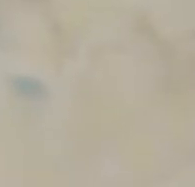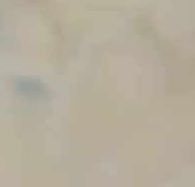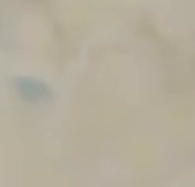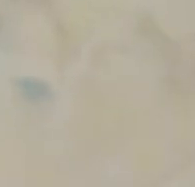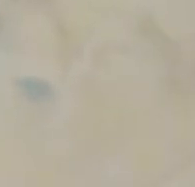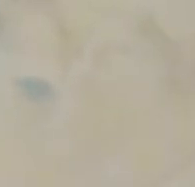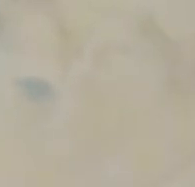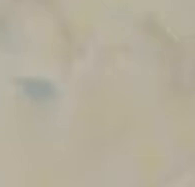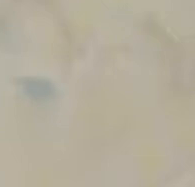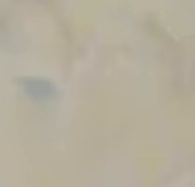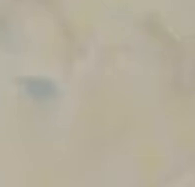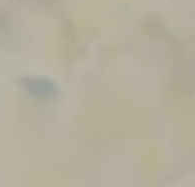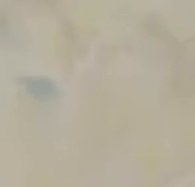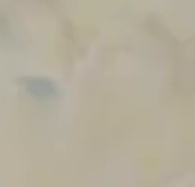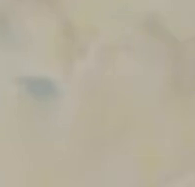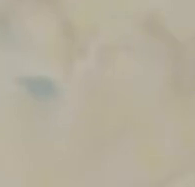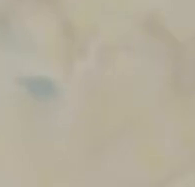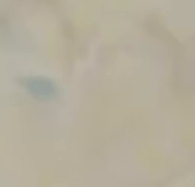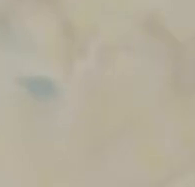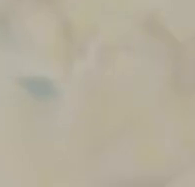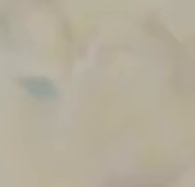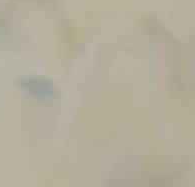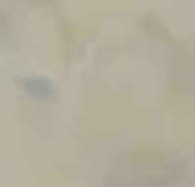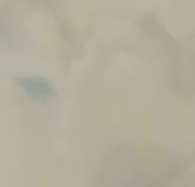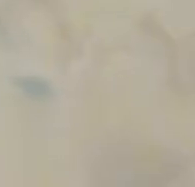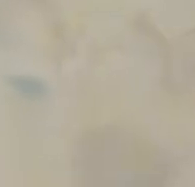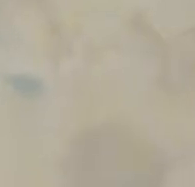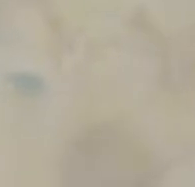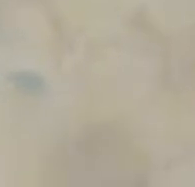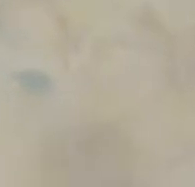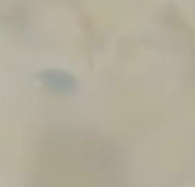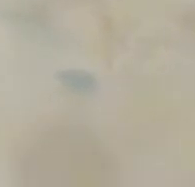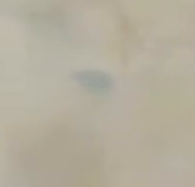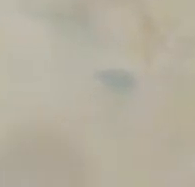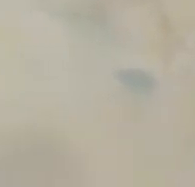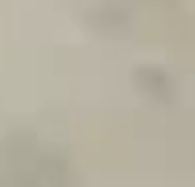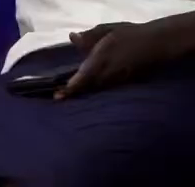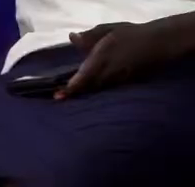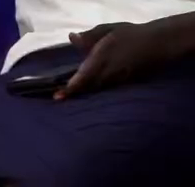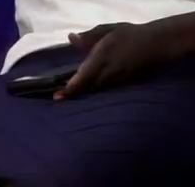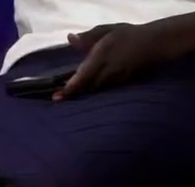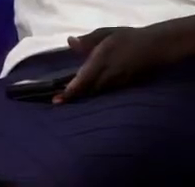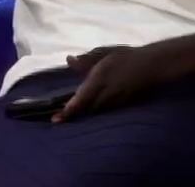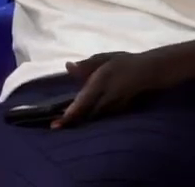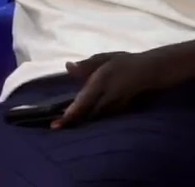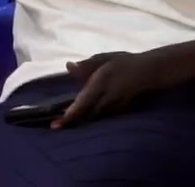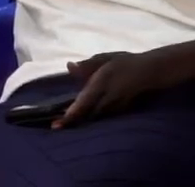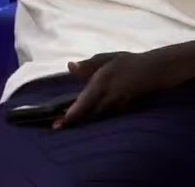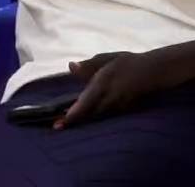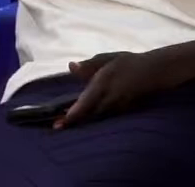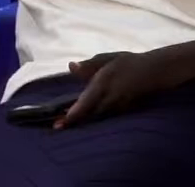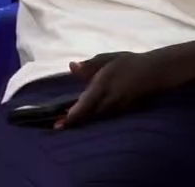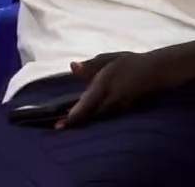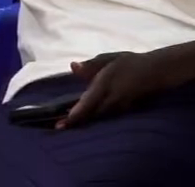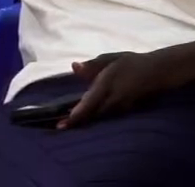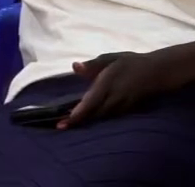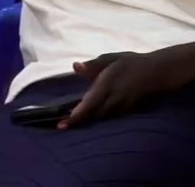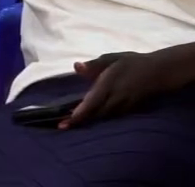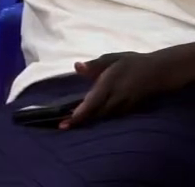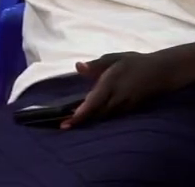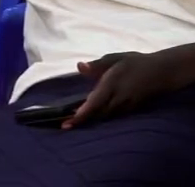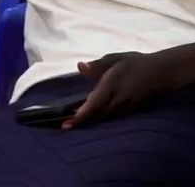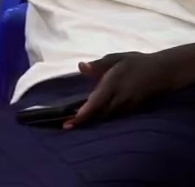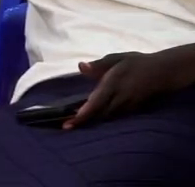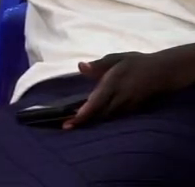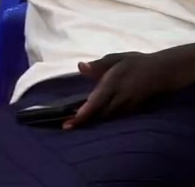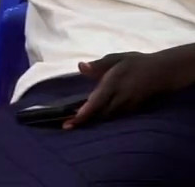sasa, ndiye anayetuambia pigeni mbio. Haleluya! Hatuendi kwa mwanadamu. Biblia inasema